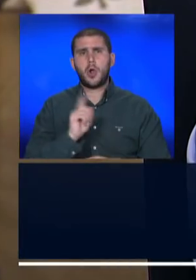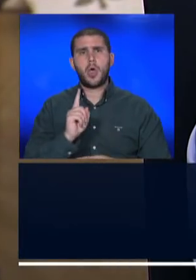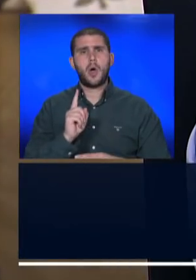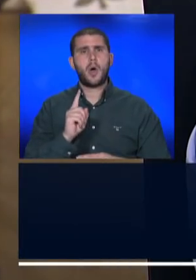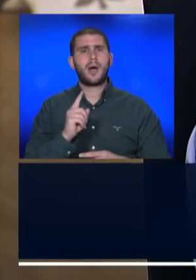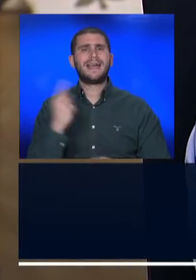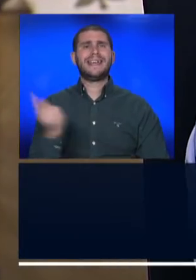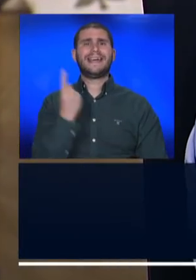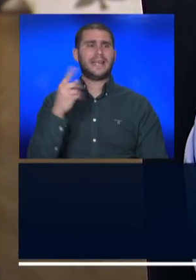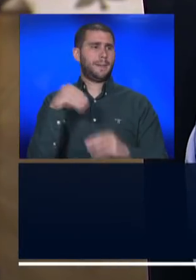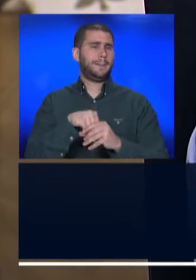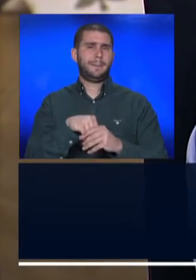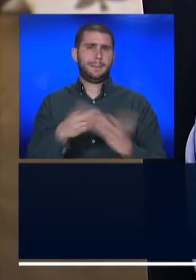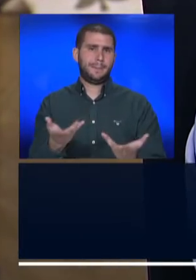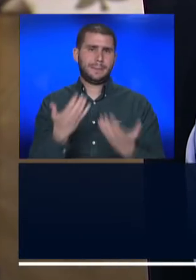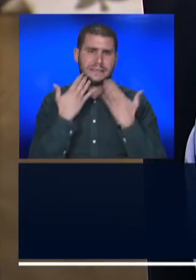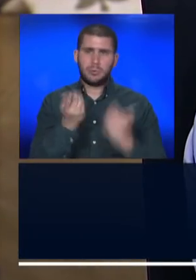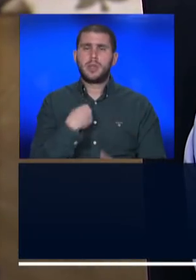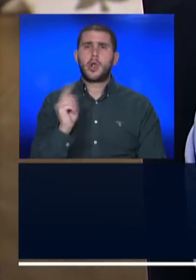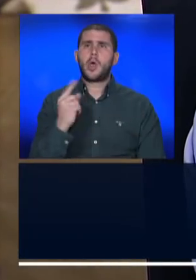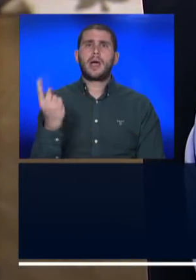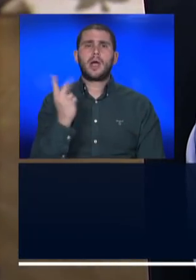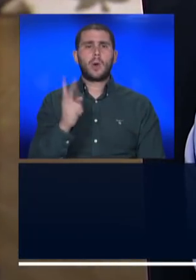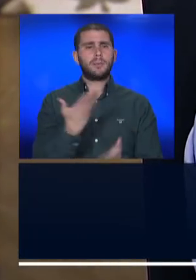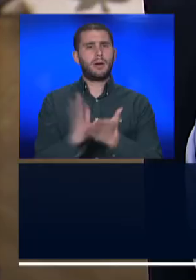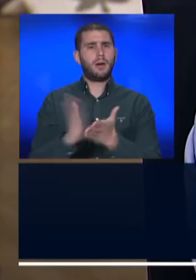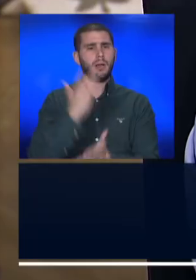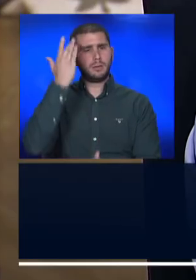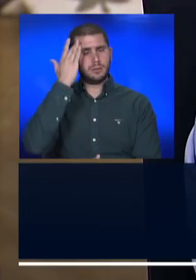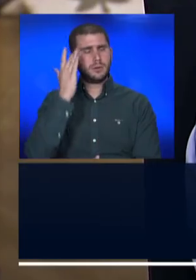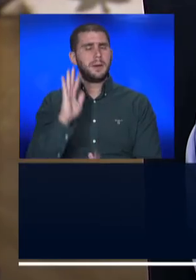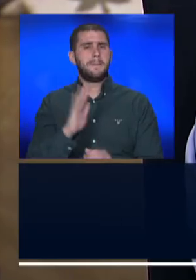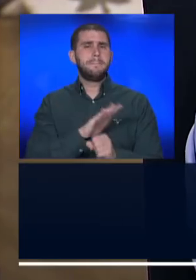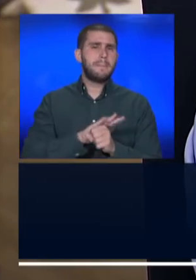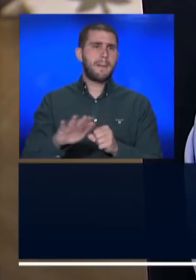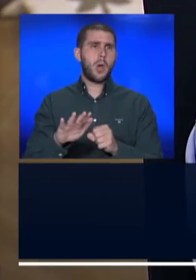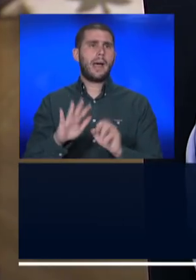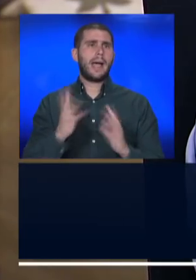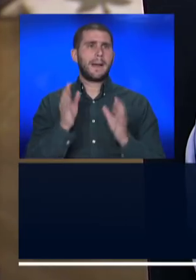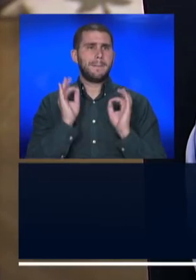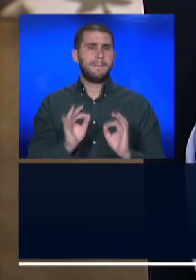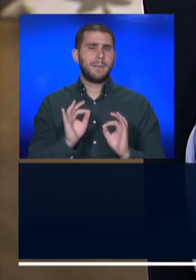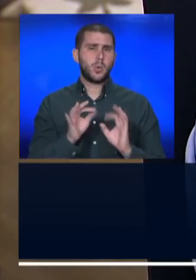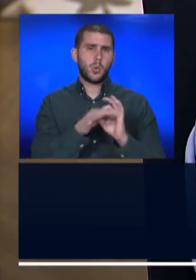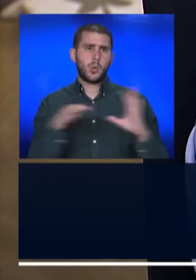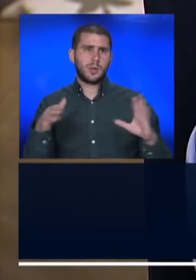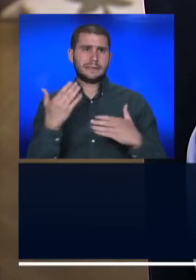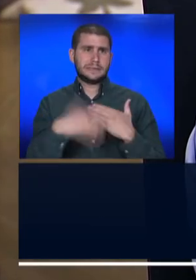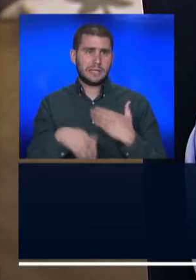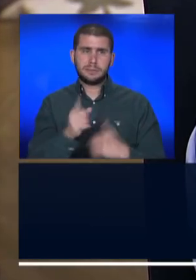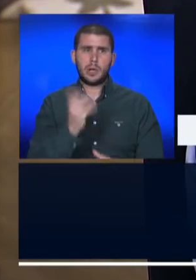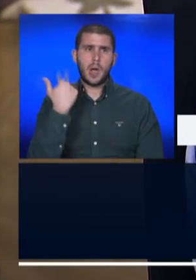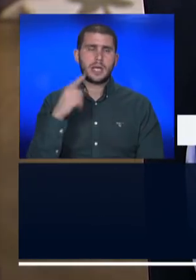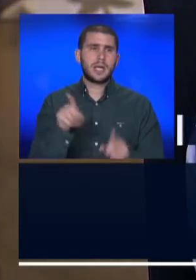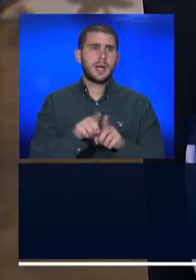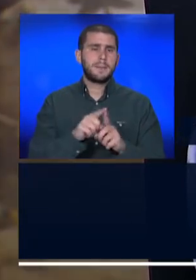אנחנו לא אלה שיכולים להכתיב באופן מלא איך תהיה היציאה. זה לא היה בסבבים הקודמים